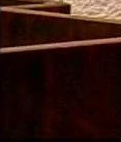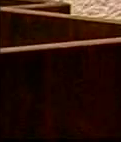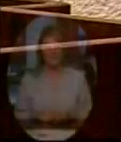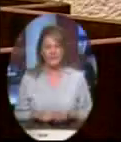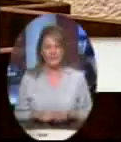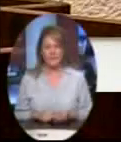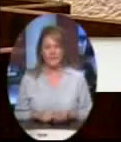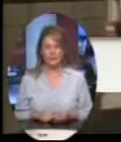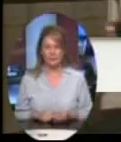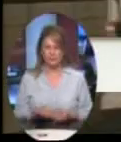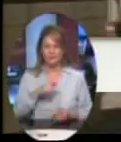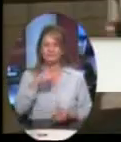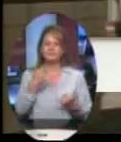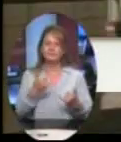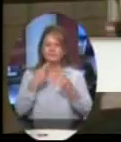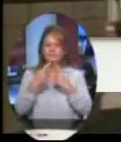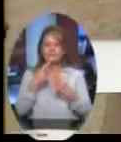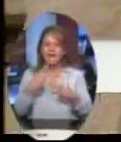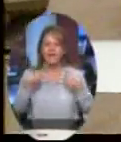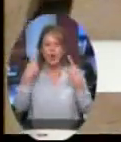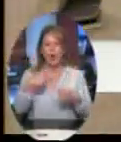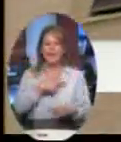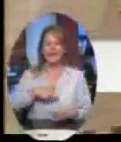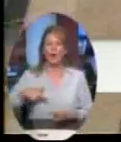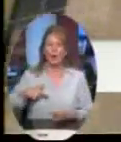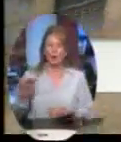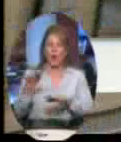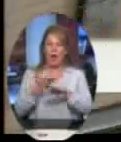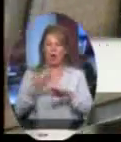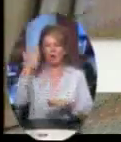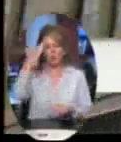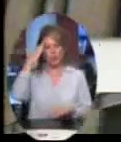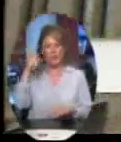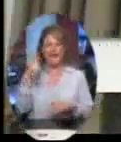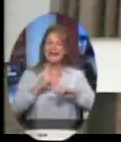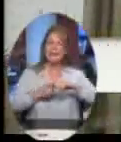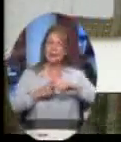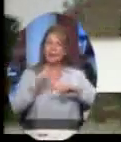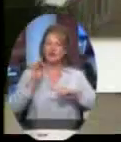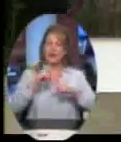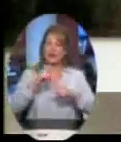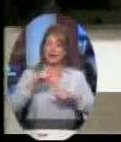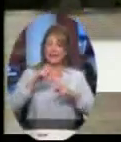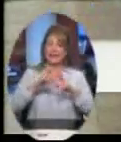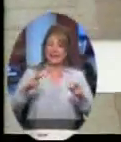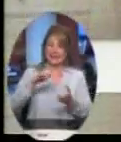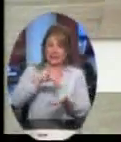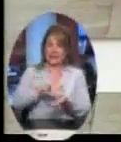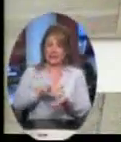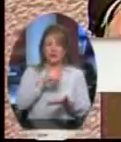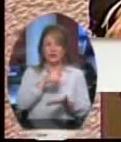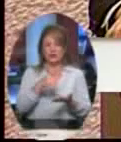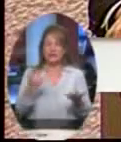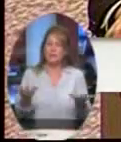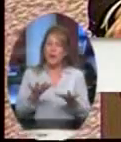המליאה דנה היום בציון יום העירוניות בכנסת להעלאת המודעות ליתרונות של העיר כמשאב המעודד